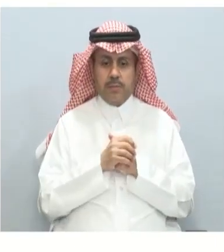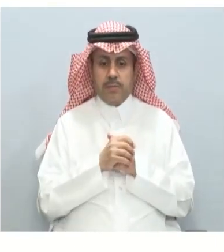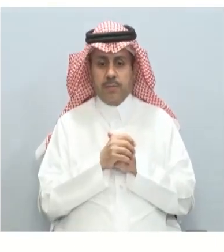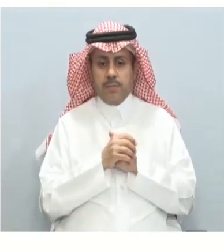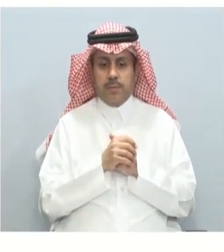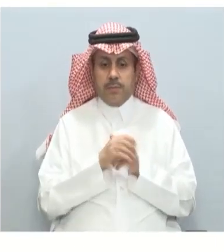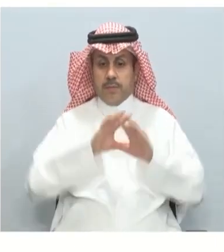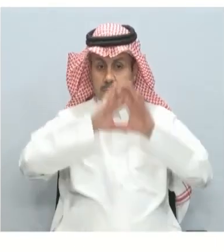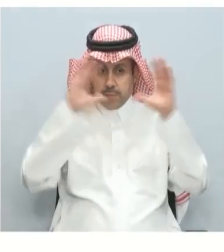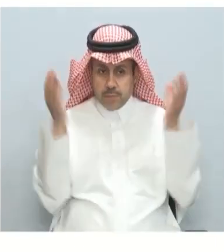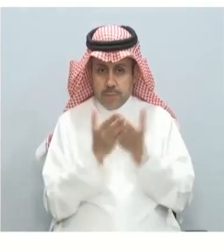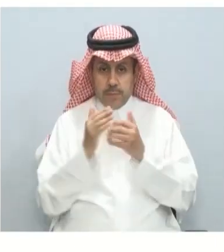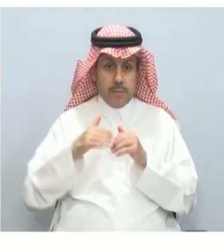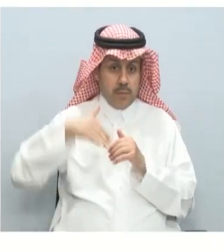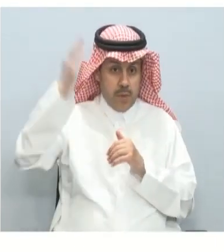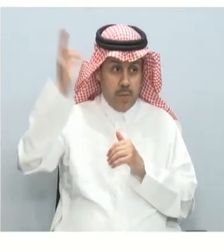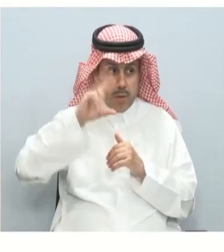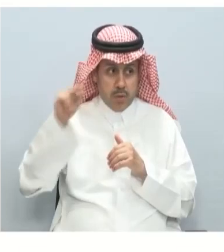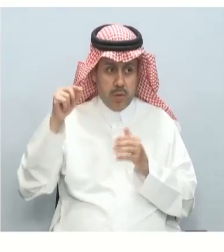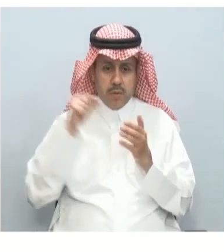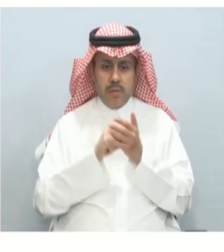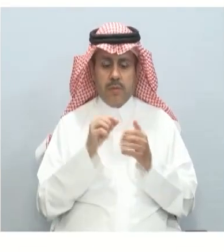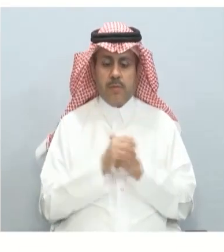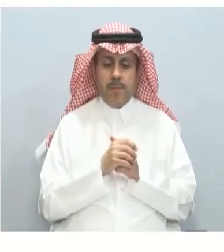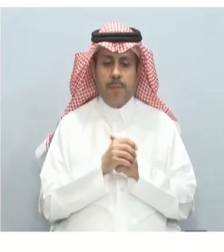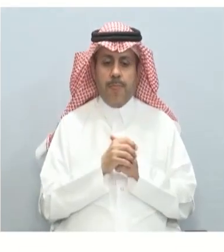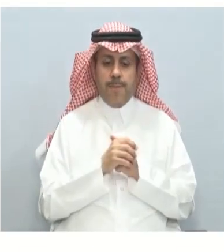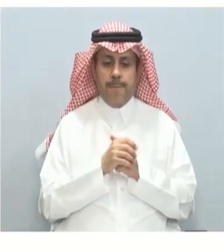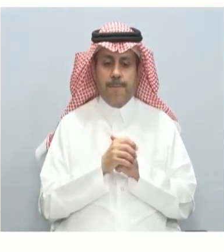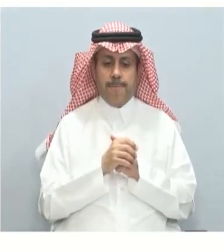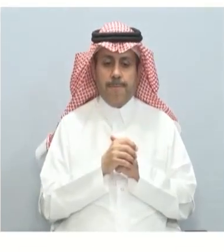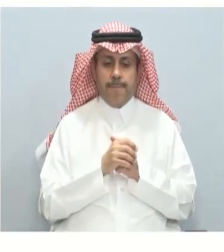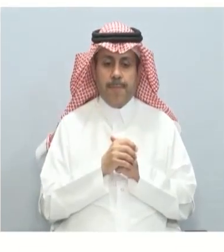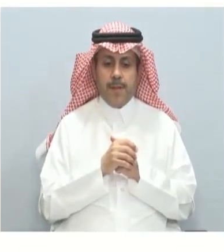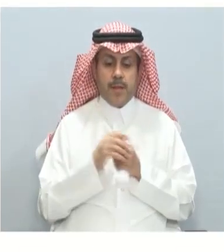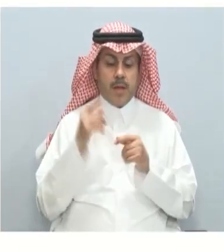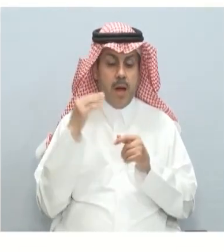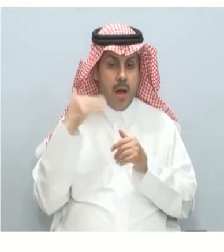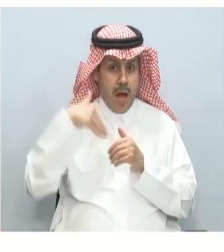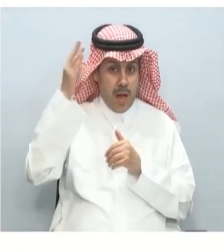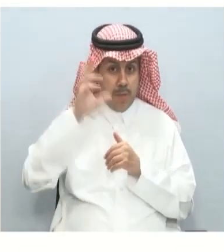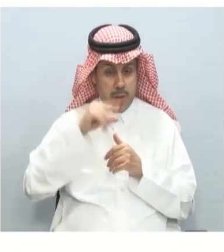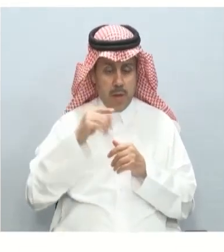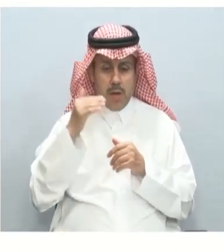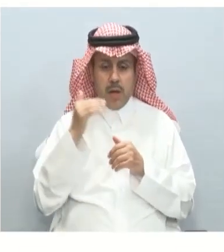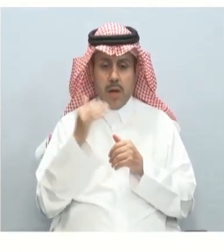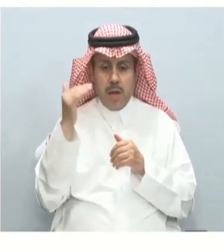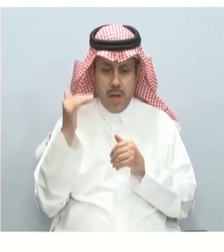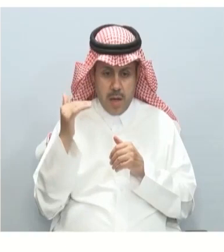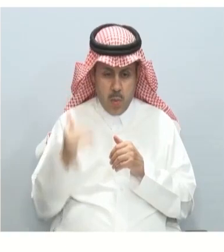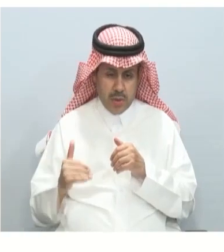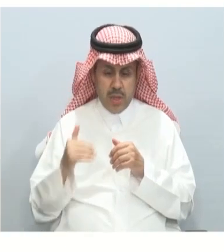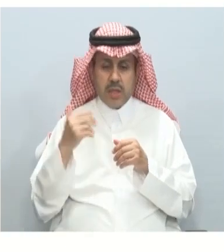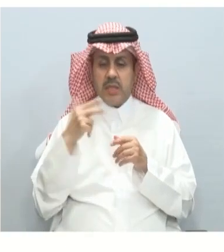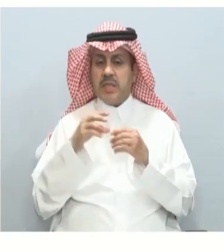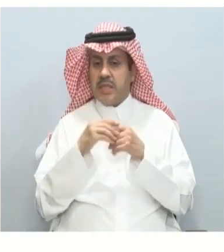هذه اكبر من او يساوي صفر ونشوف الاكس اصغر اكبر او يساوي سالب ث اذا من سالب